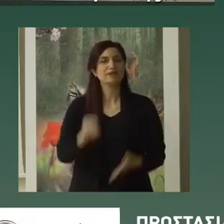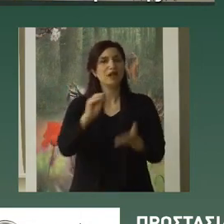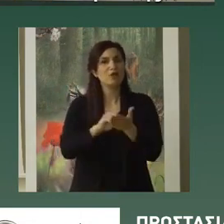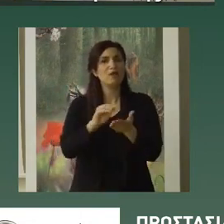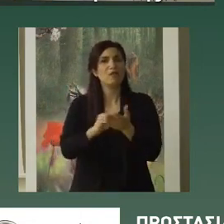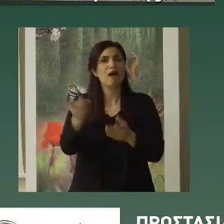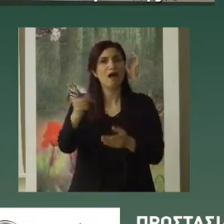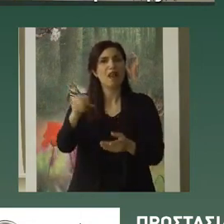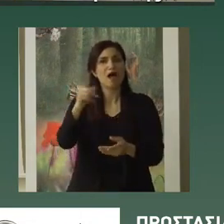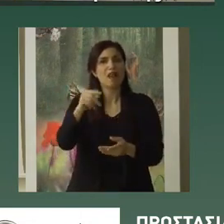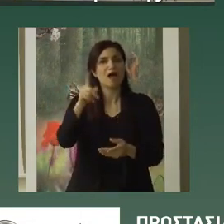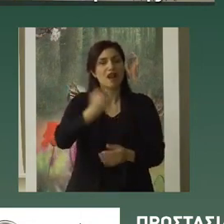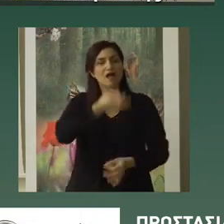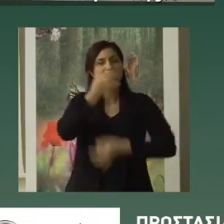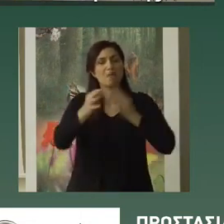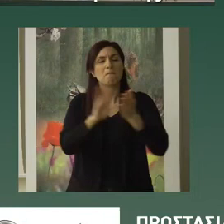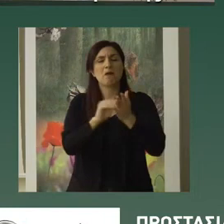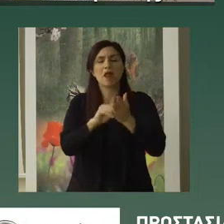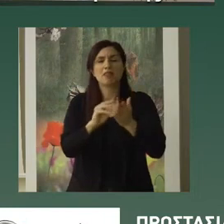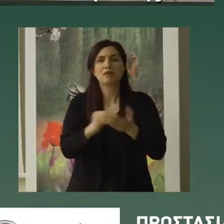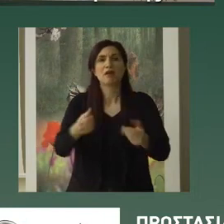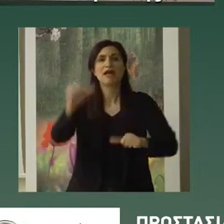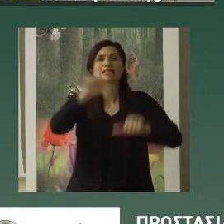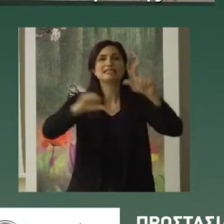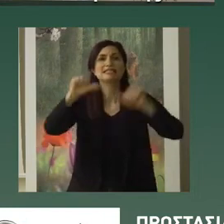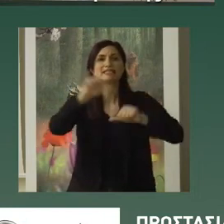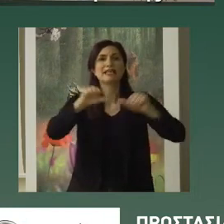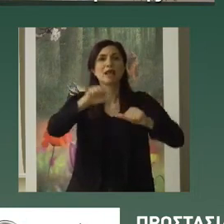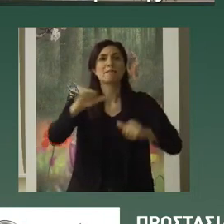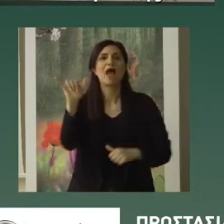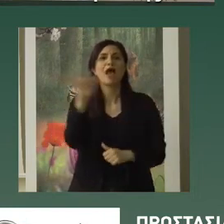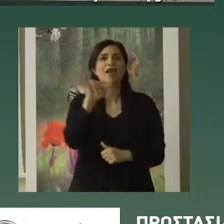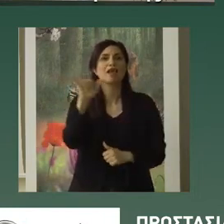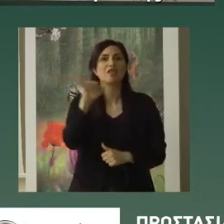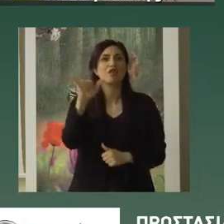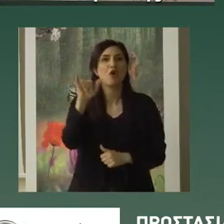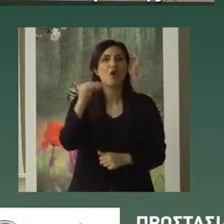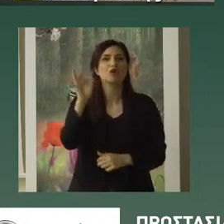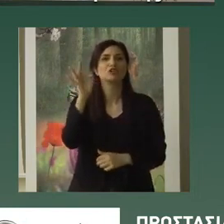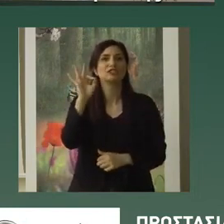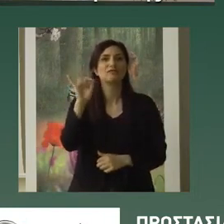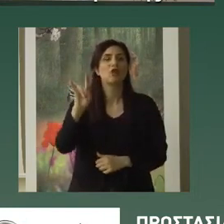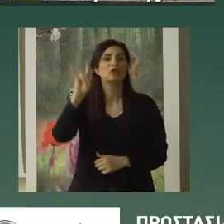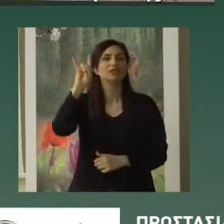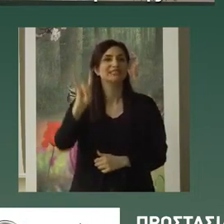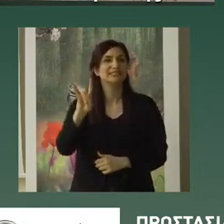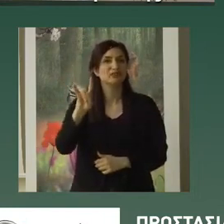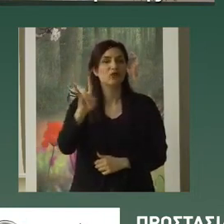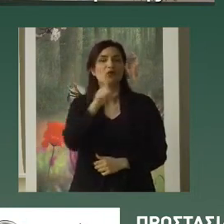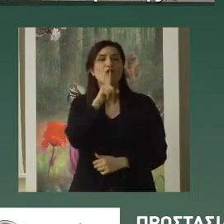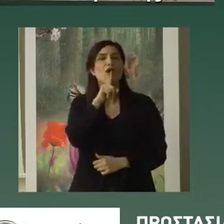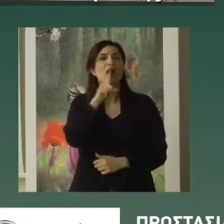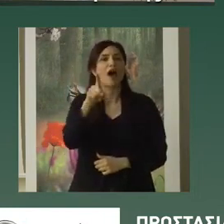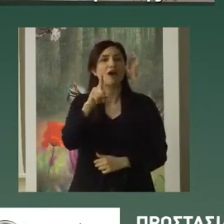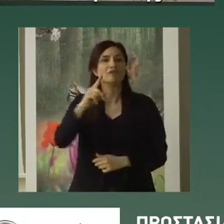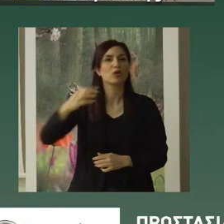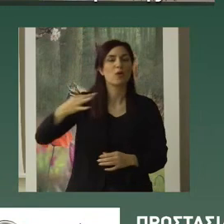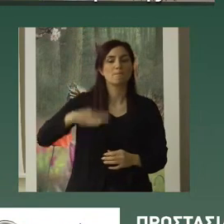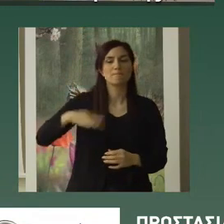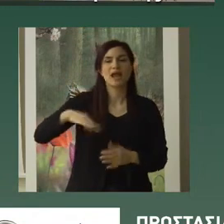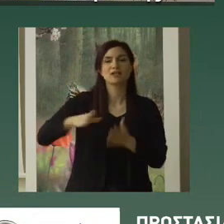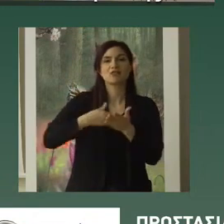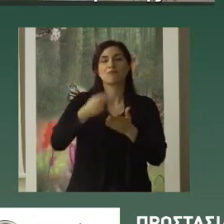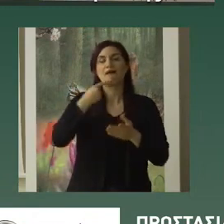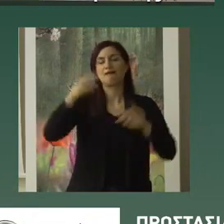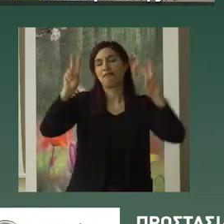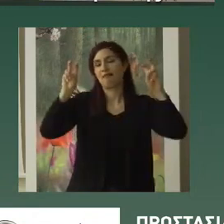άλλα. Βλέπετε το πράσινο υδρογόνο, που είναι η νέα πηγή ενέργειας. Αυτό θα το δούμε προς το τέλος αυτής της δεκαετίας να επεκτείνεται. Και μια σειρά από